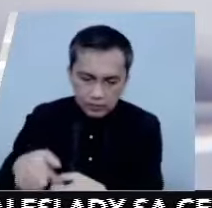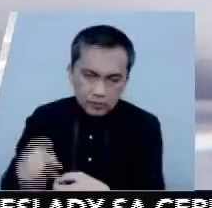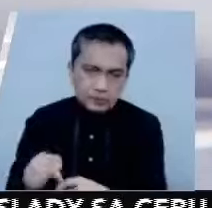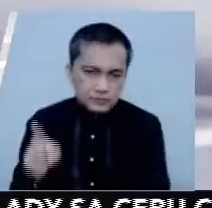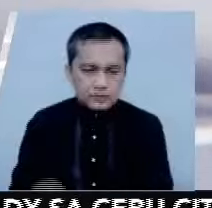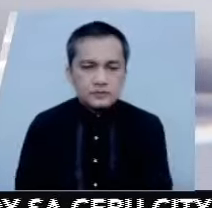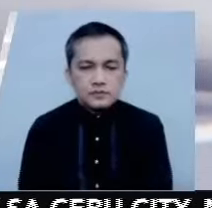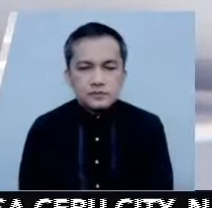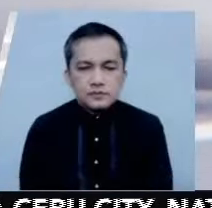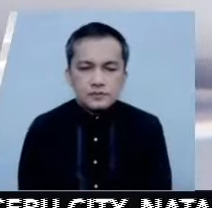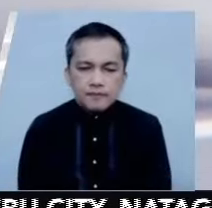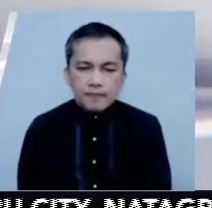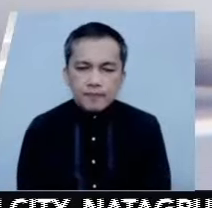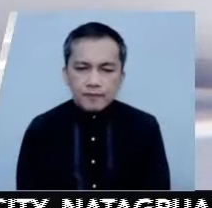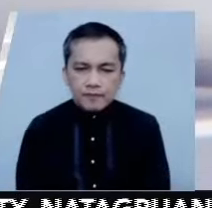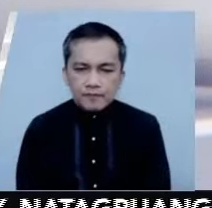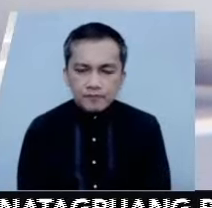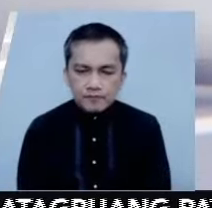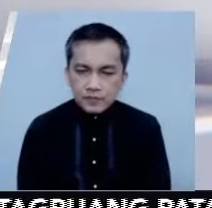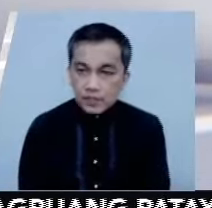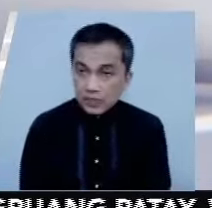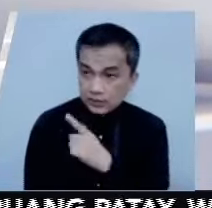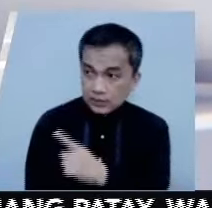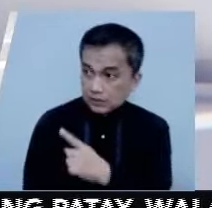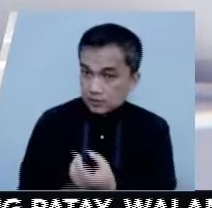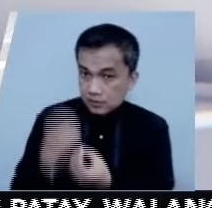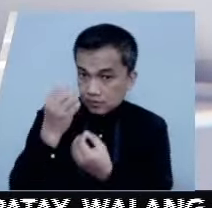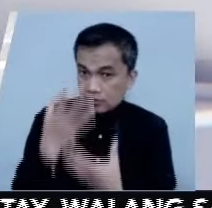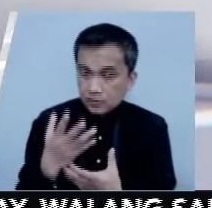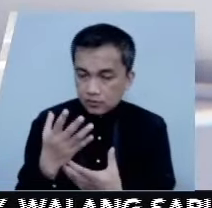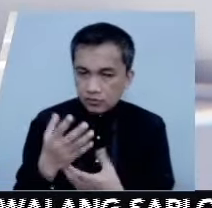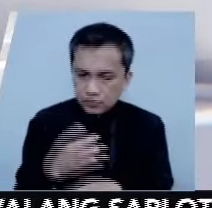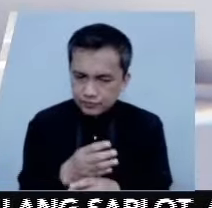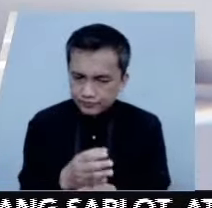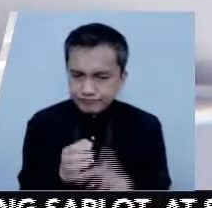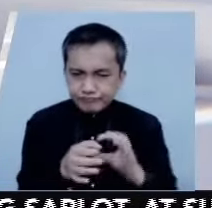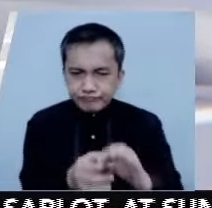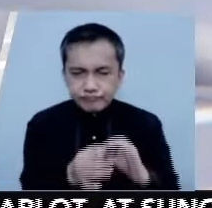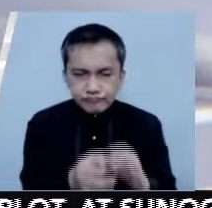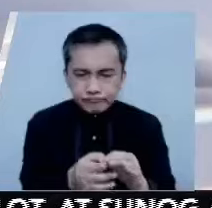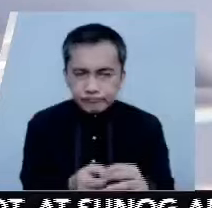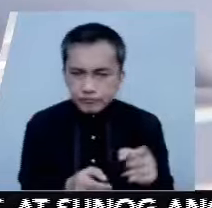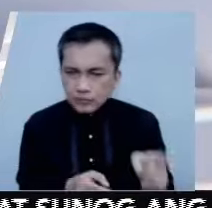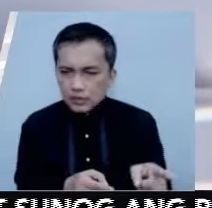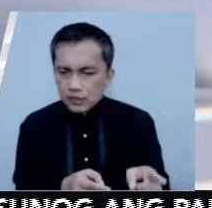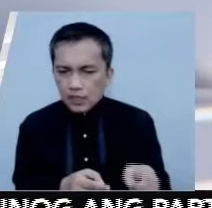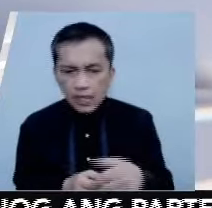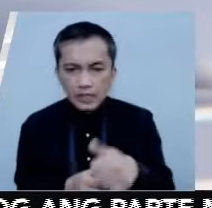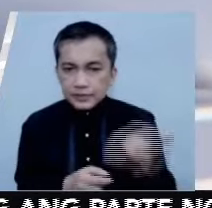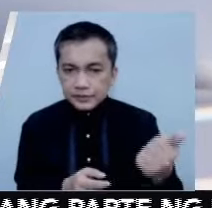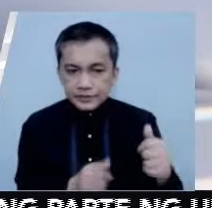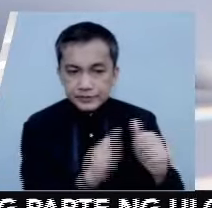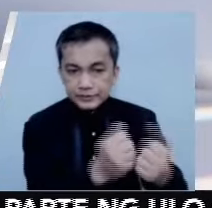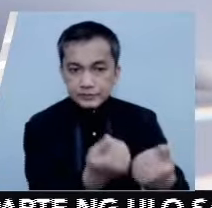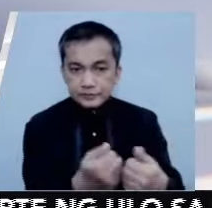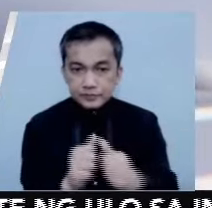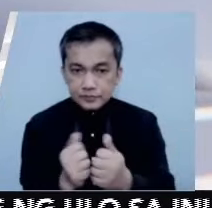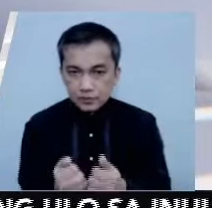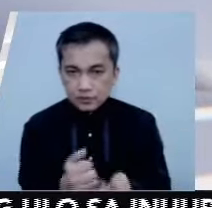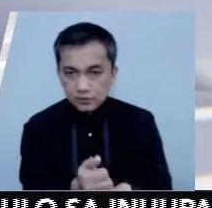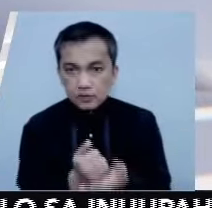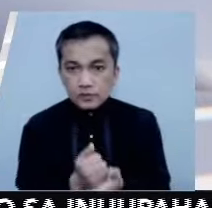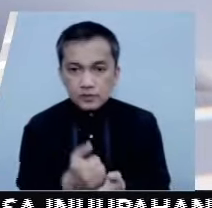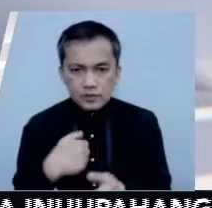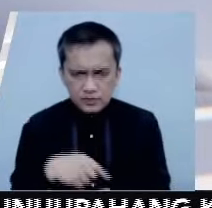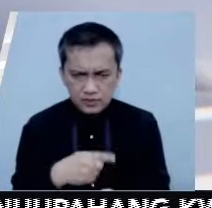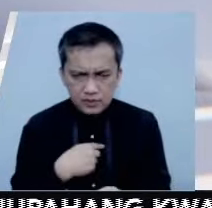do not discount such information, but we are carefully coordinating din po sa other agency para pumulungan tayo sa mga